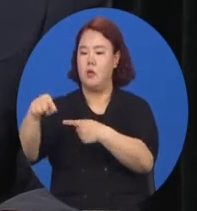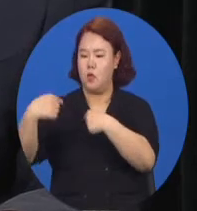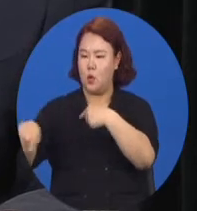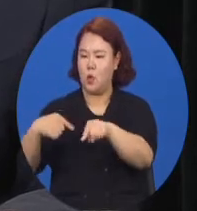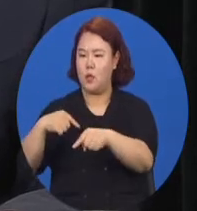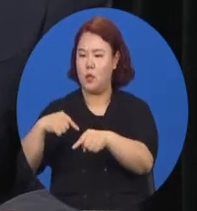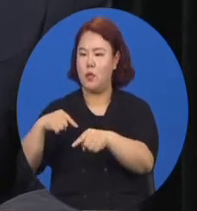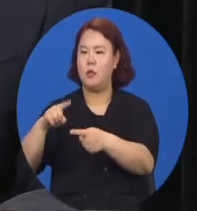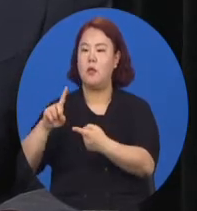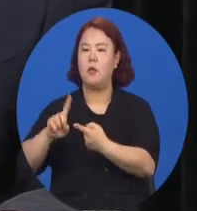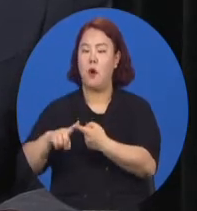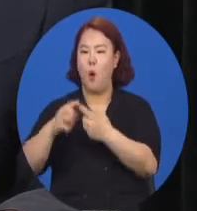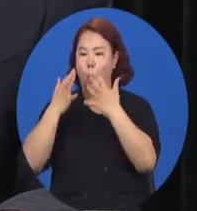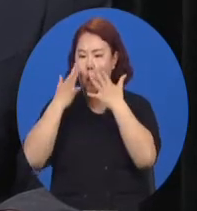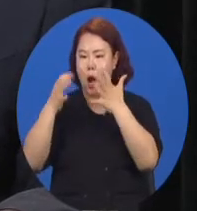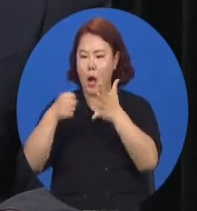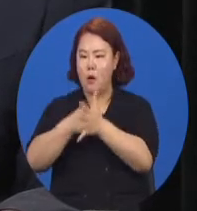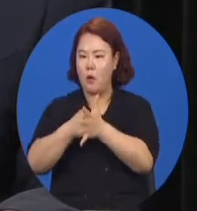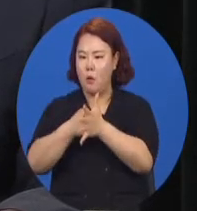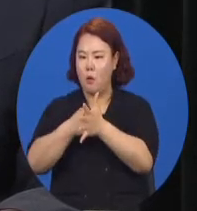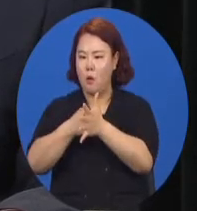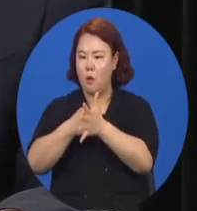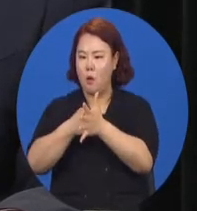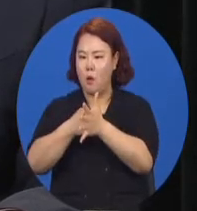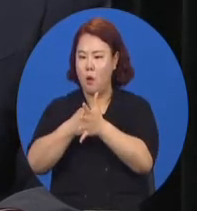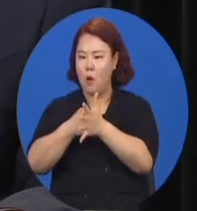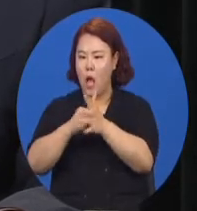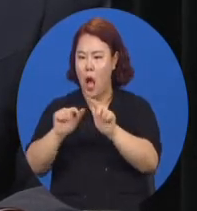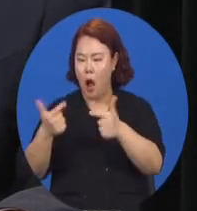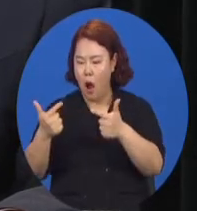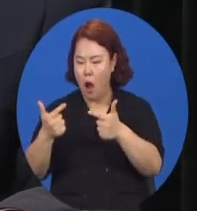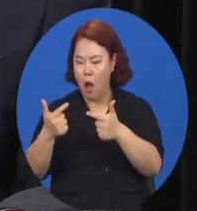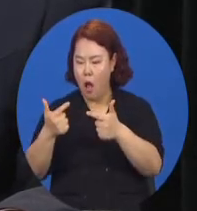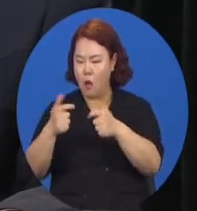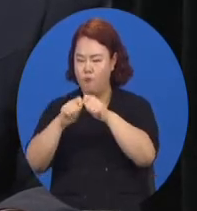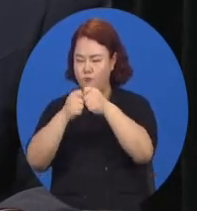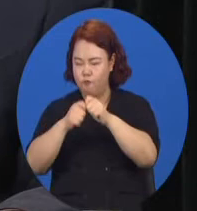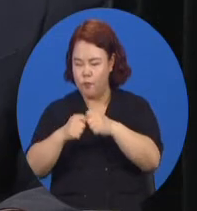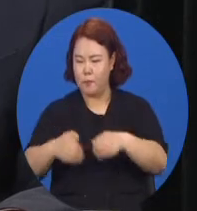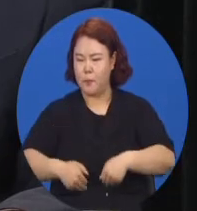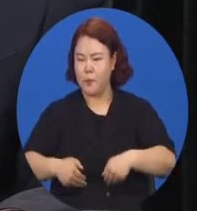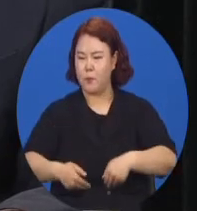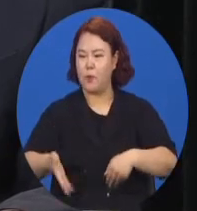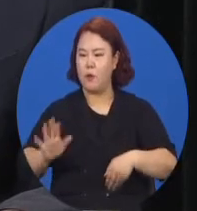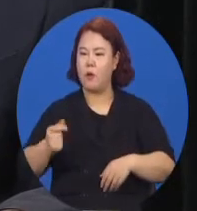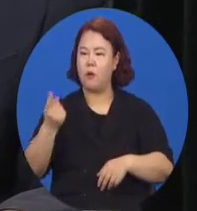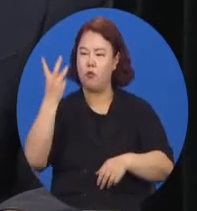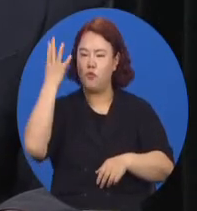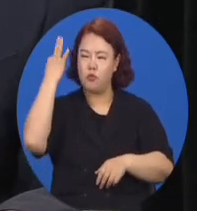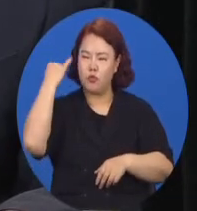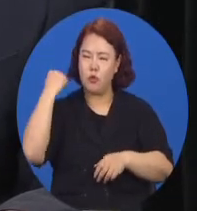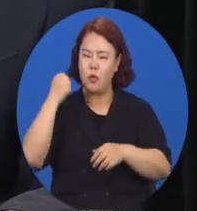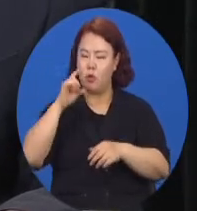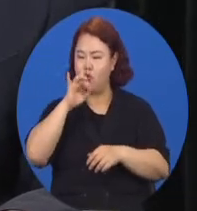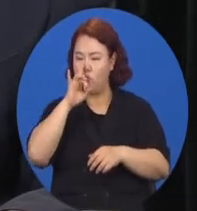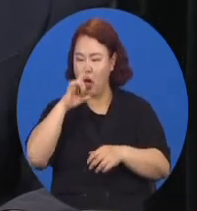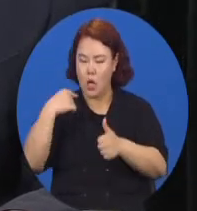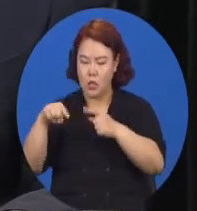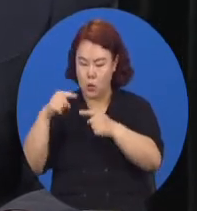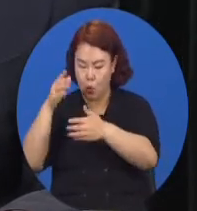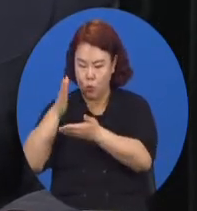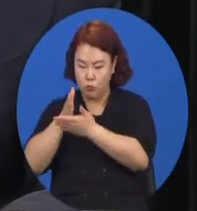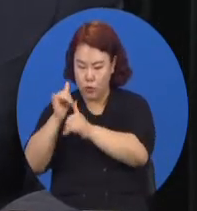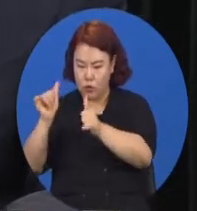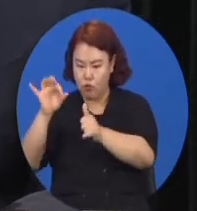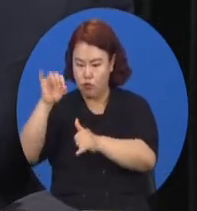그 확정적으로 될 수 있는지 없는지는 좀 따져봐야 될 일이기도 하지만 며칠 전에 우리 중앙 지도부들이